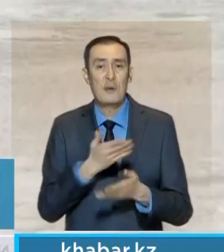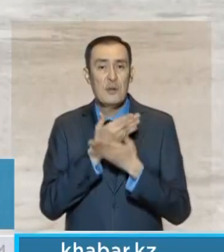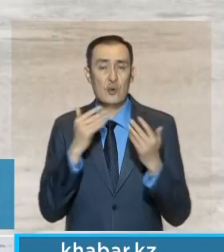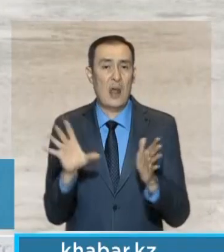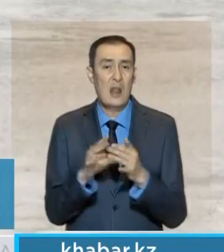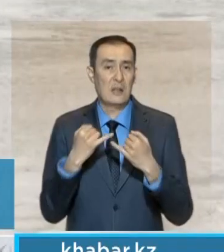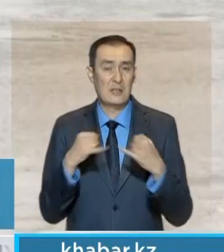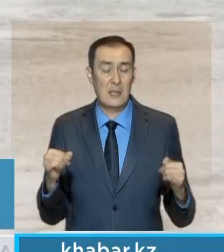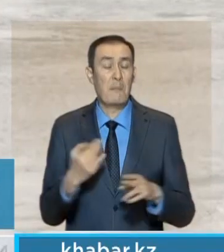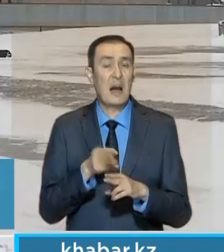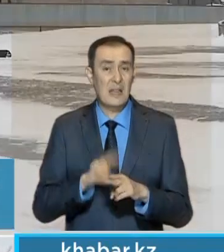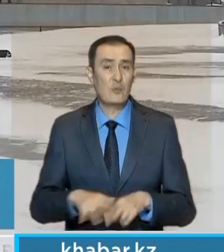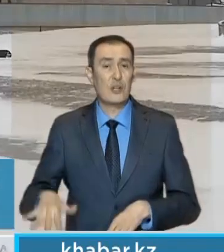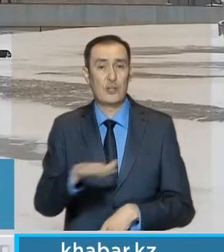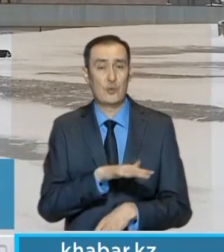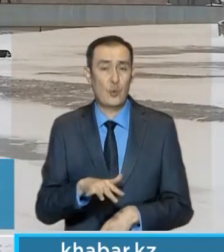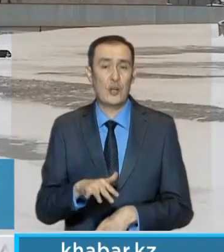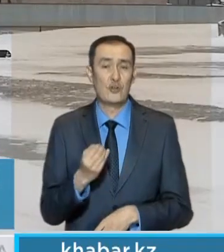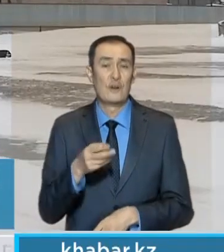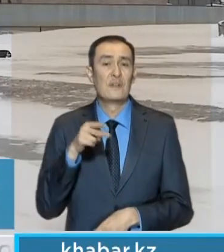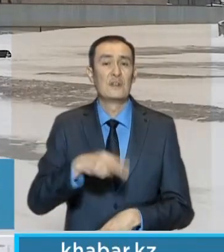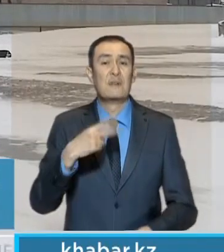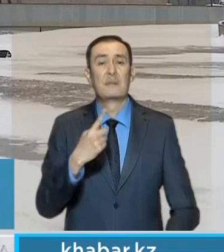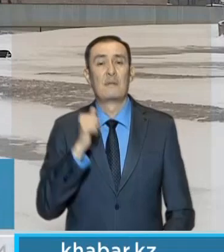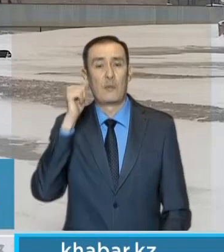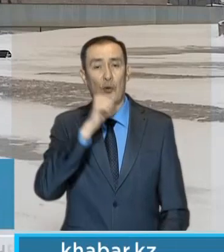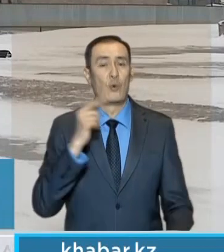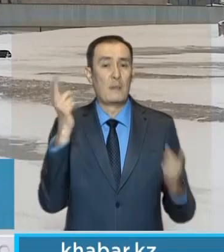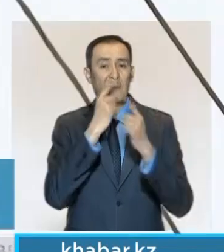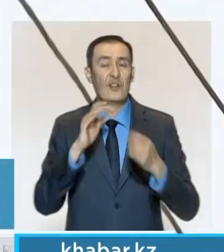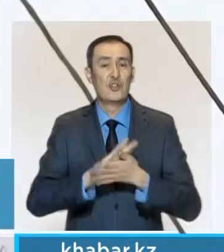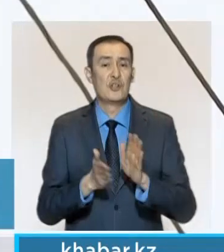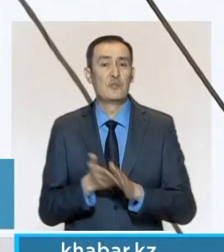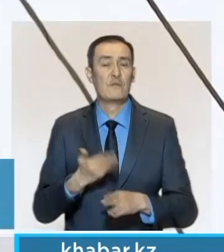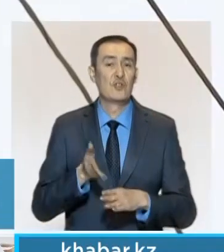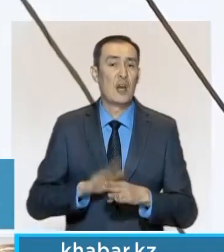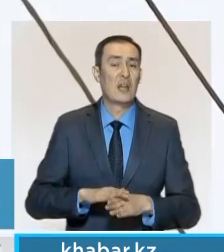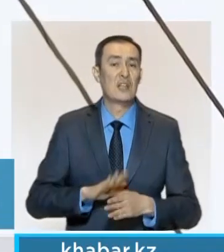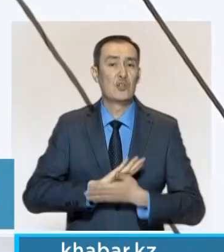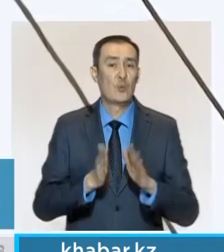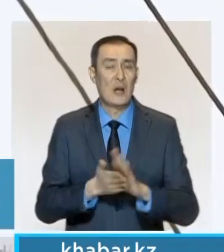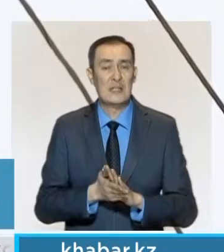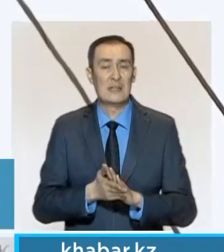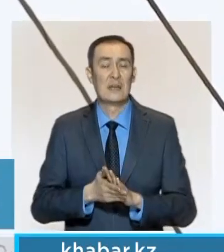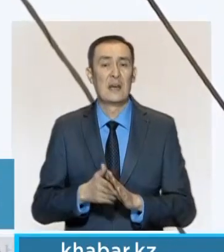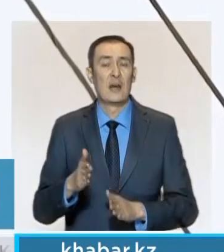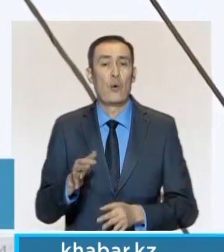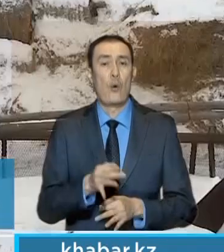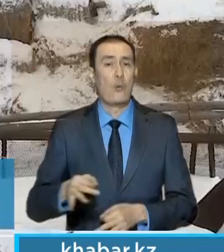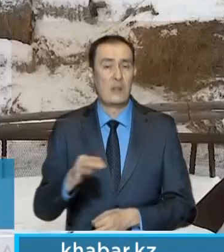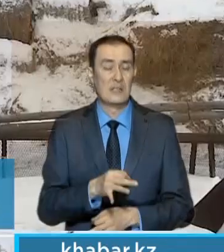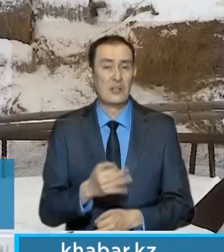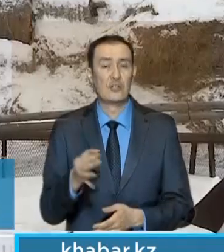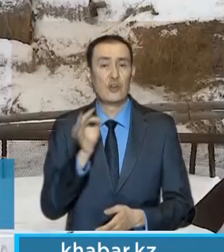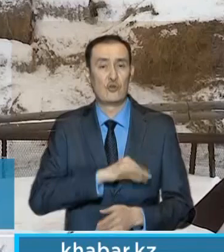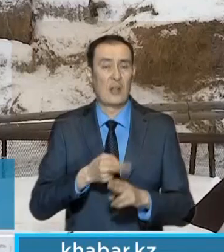электросети поэтому на территории района ещё в 2021 году объявили режим чрезвычайной ситуации местного масштаба за